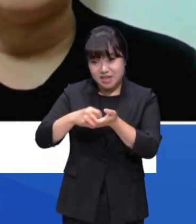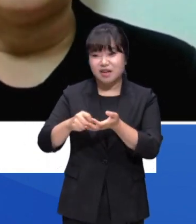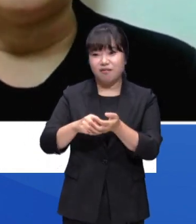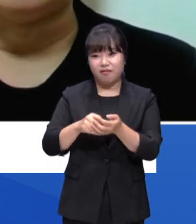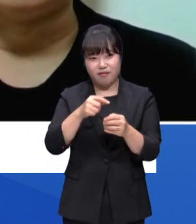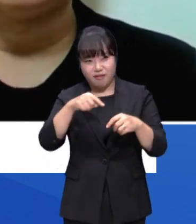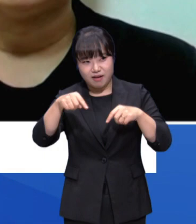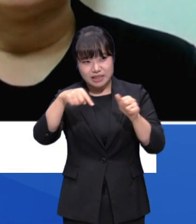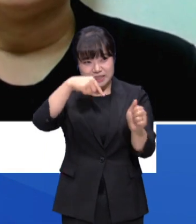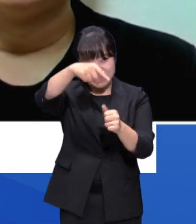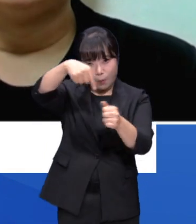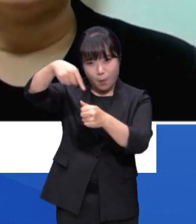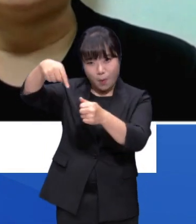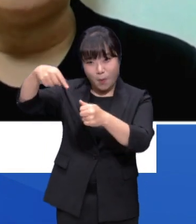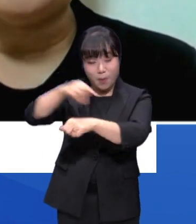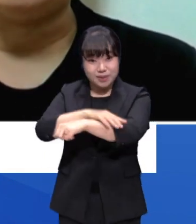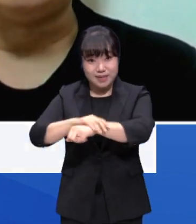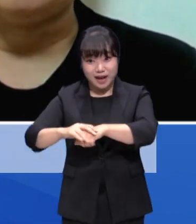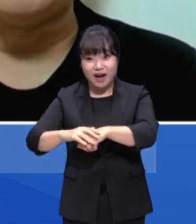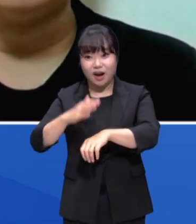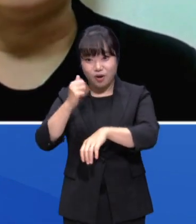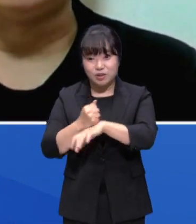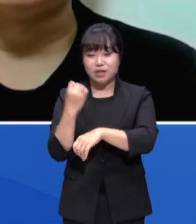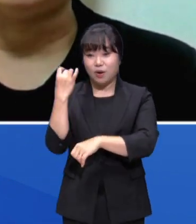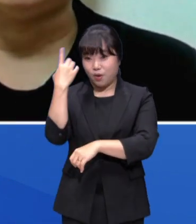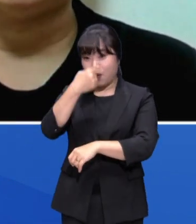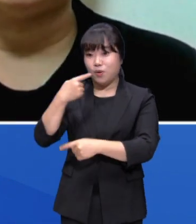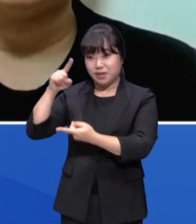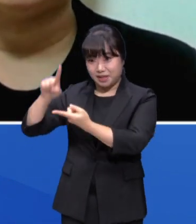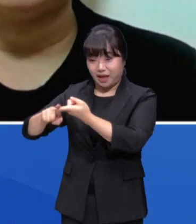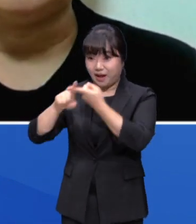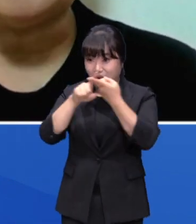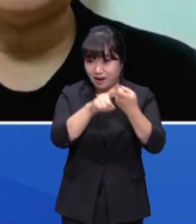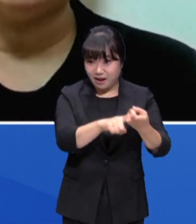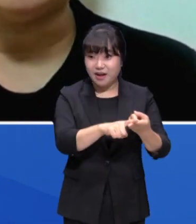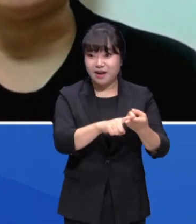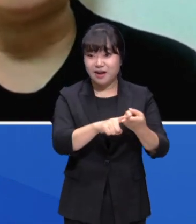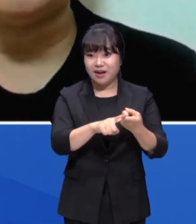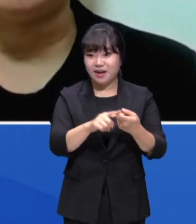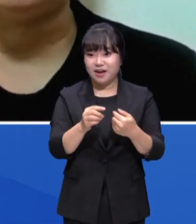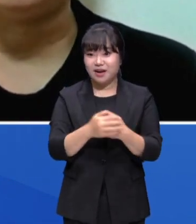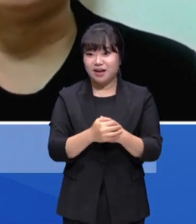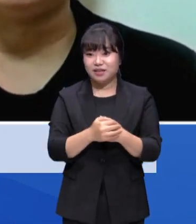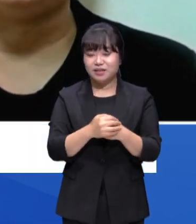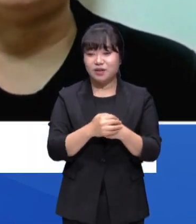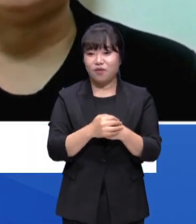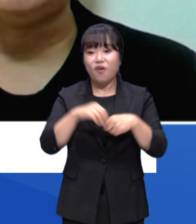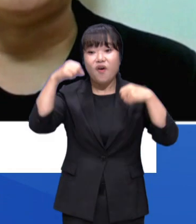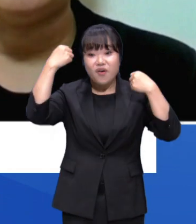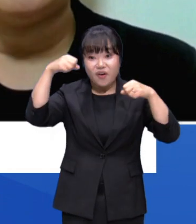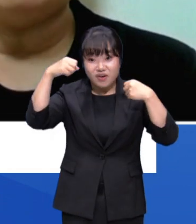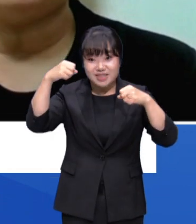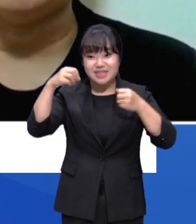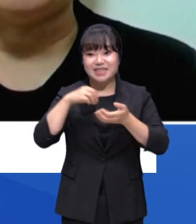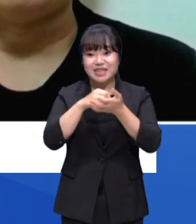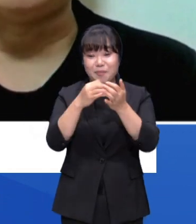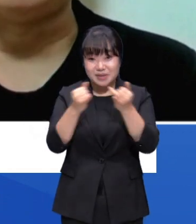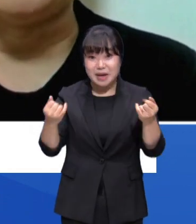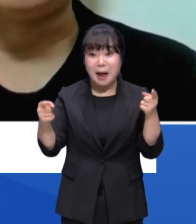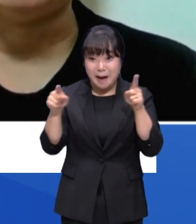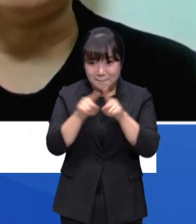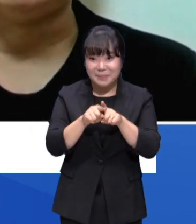참여하셔서 예, 그 기존 배우들과 예, 생활연극에 참여하는 그 주민들이